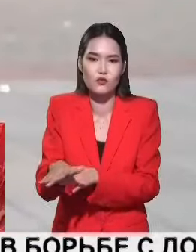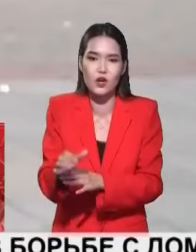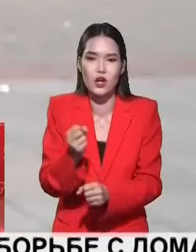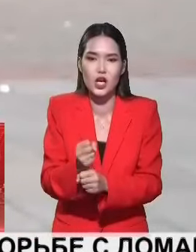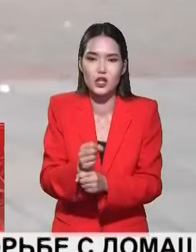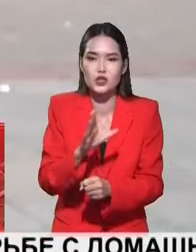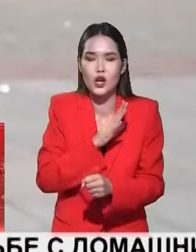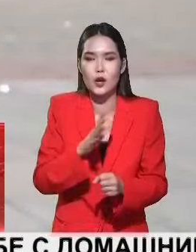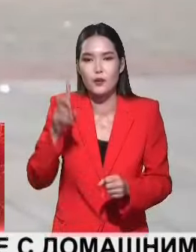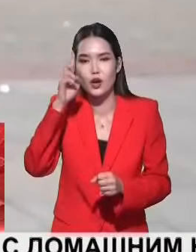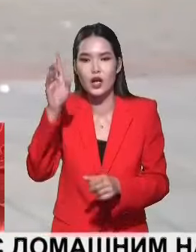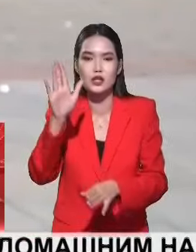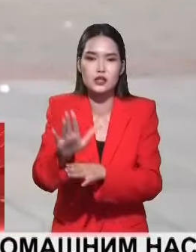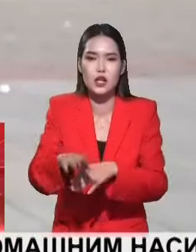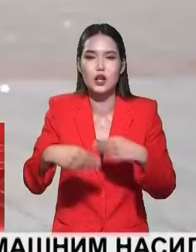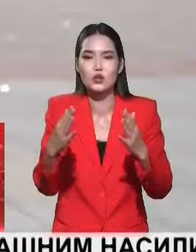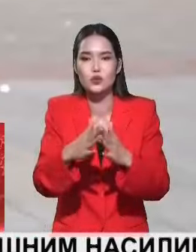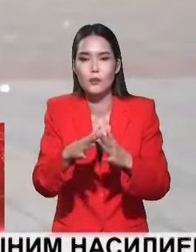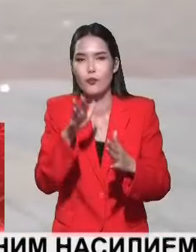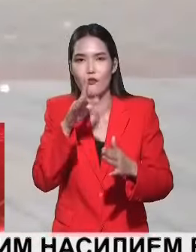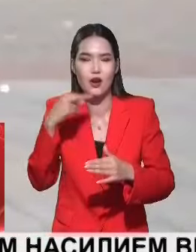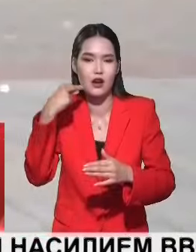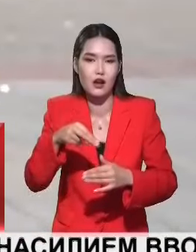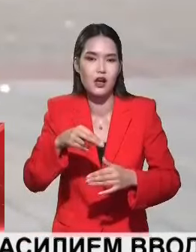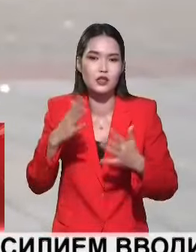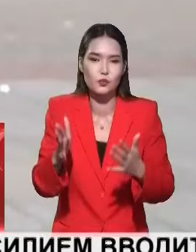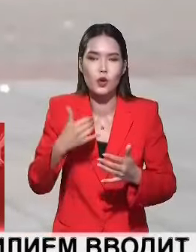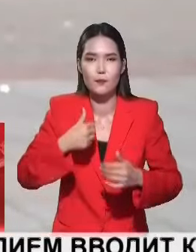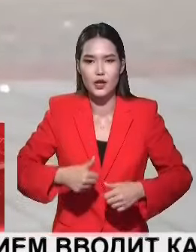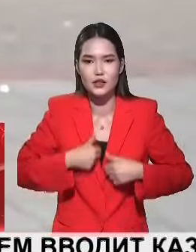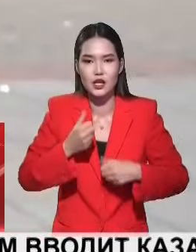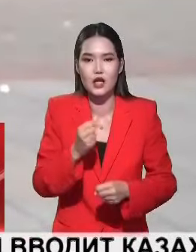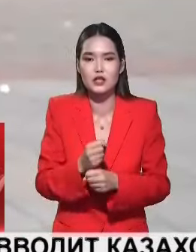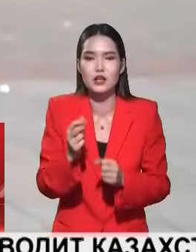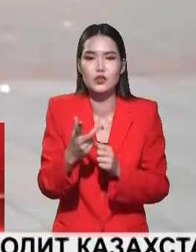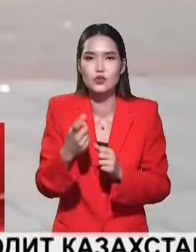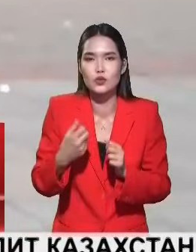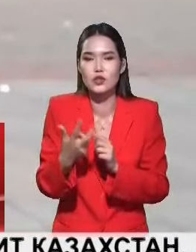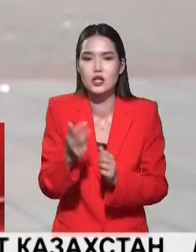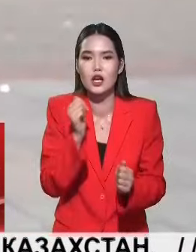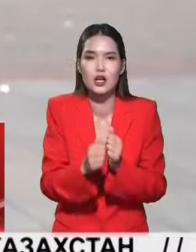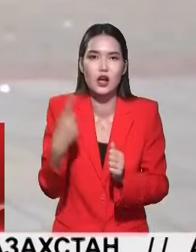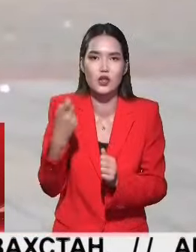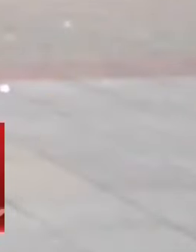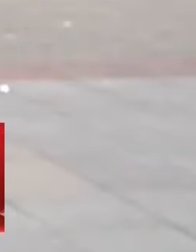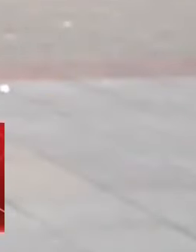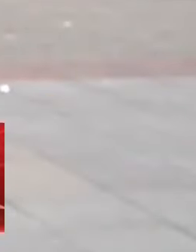главы государства. Он поручил сдать дома вовремя и качественно. Поэтому я буду ездить в пострадавшие регионы каждую неделю.